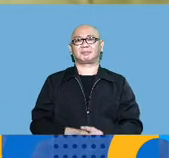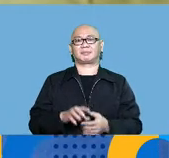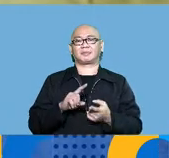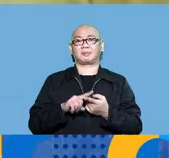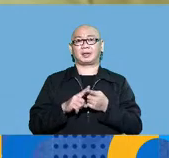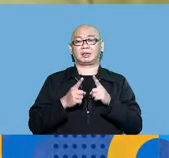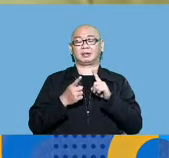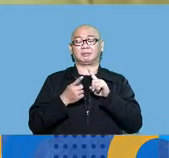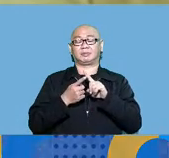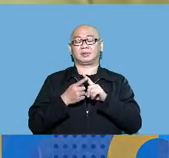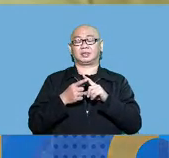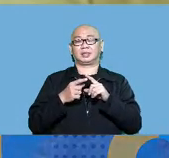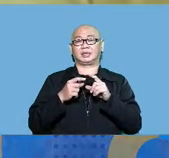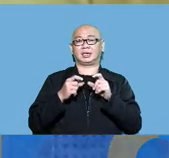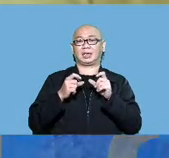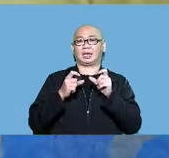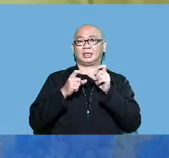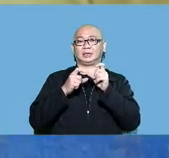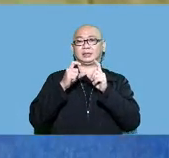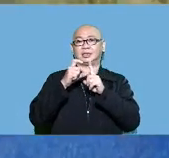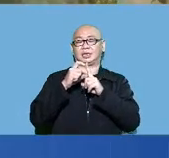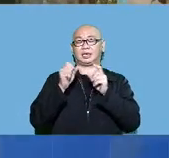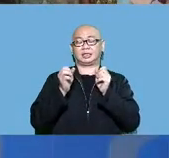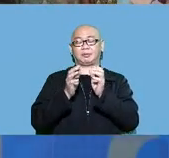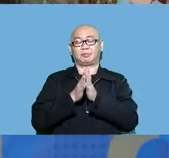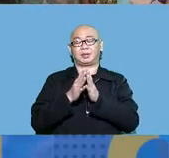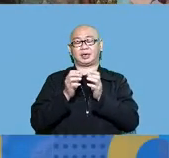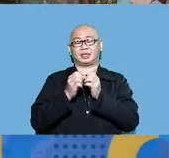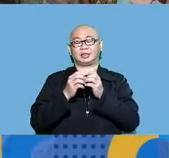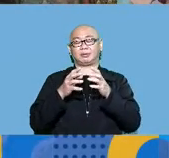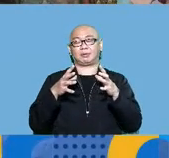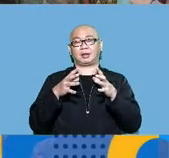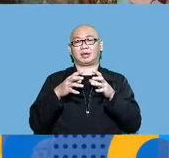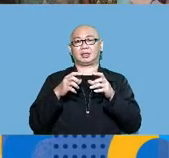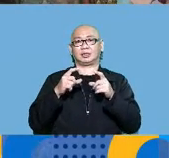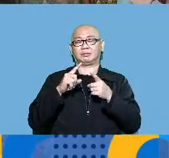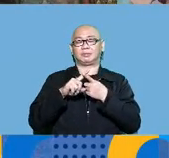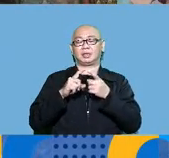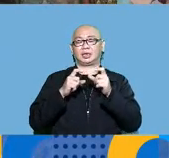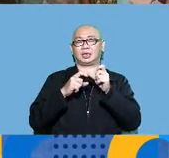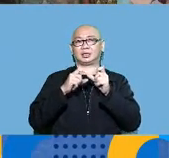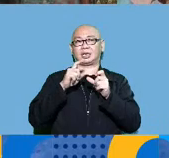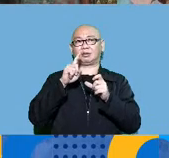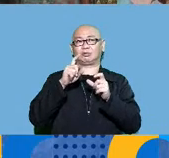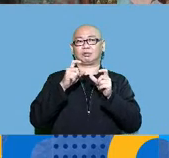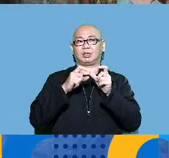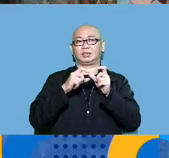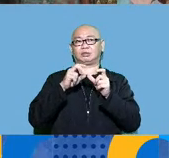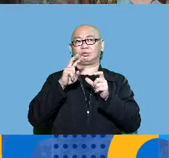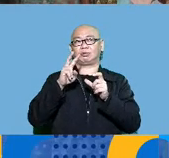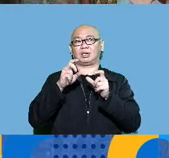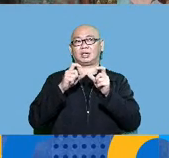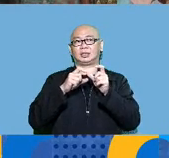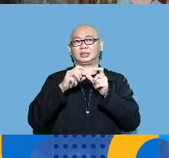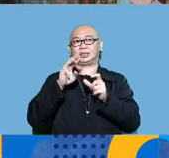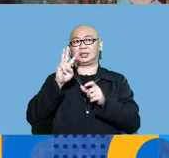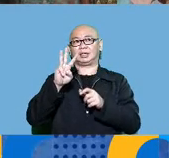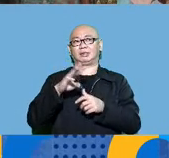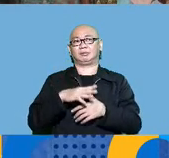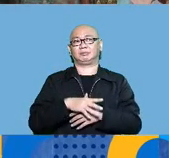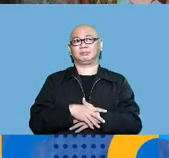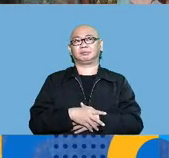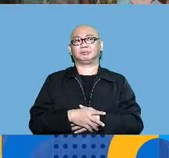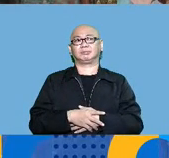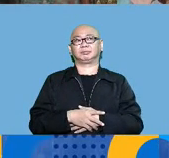Teman-teman di SD, SMP, SMA, teman S1, teman S2, dan teman S3